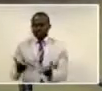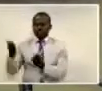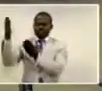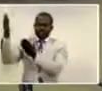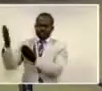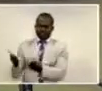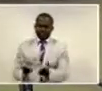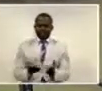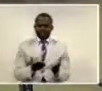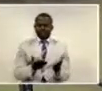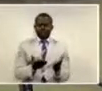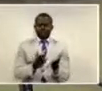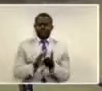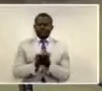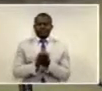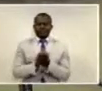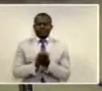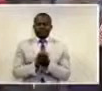atwakire n'abashyitsi.